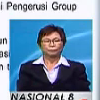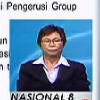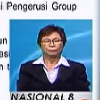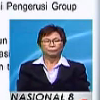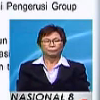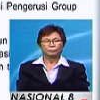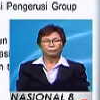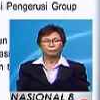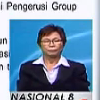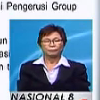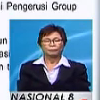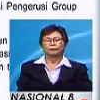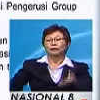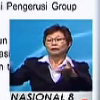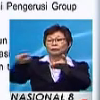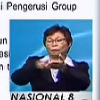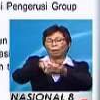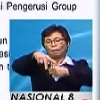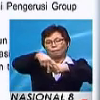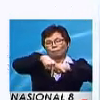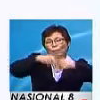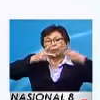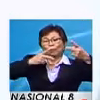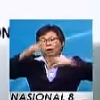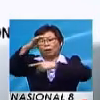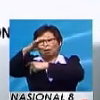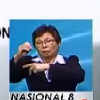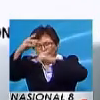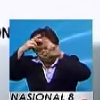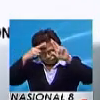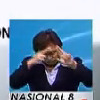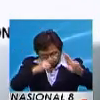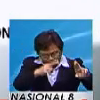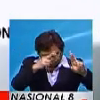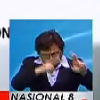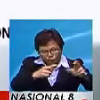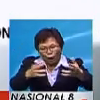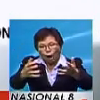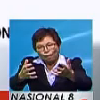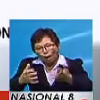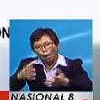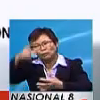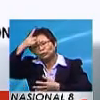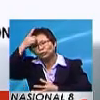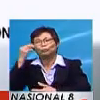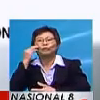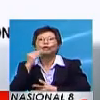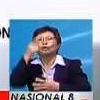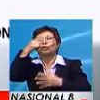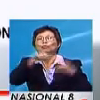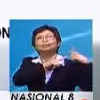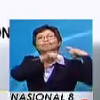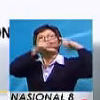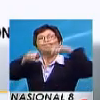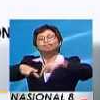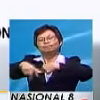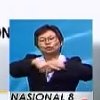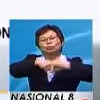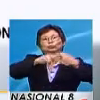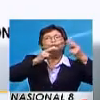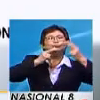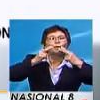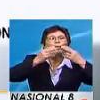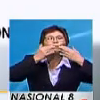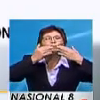Proton dalam kenyataannya Proton berkata Syarikat menghormati hasrat Tun Dr mahathir untuk berundur Proton merakamkan